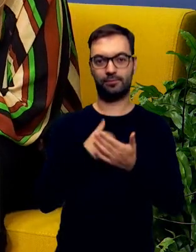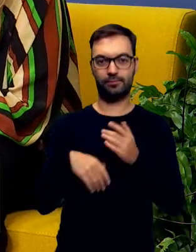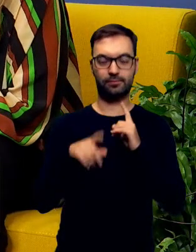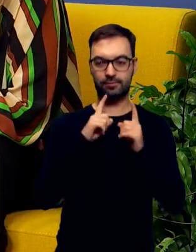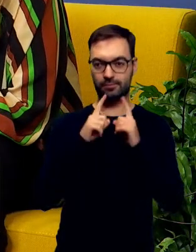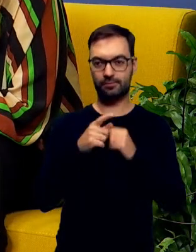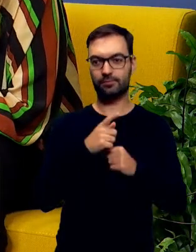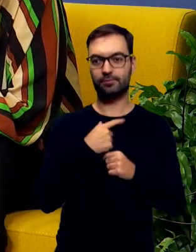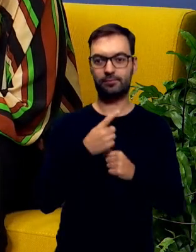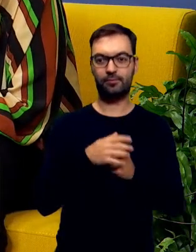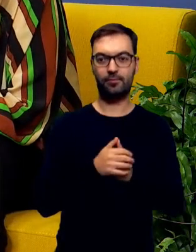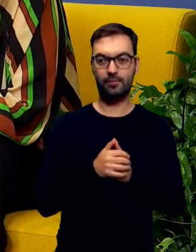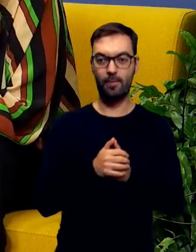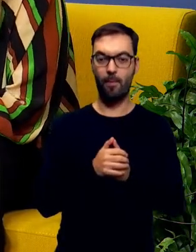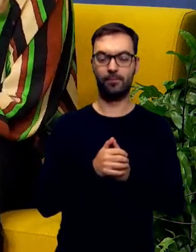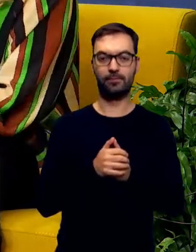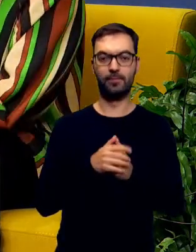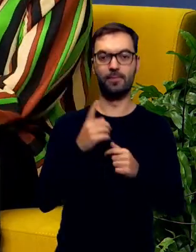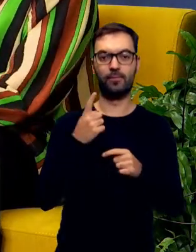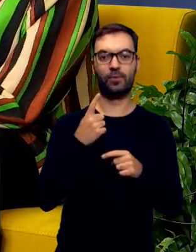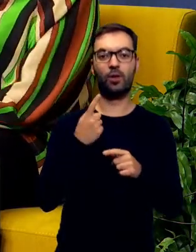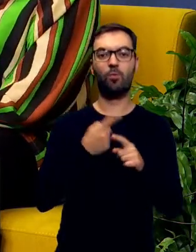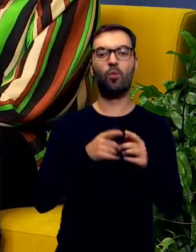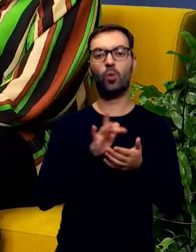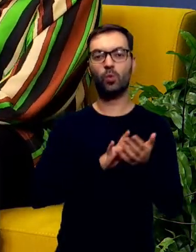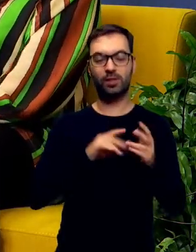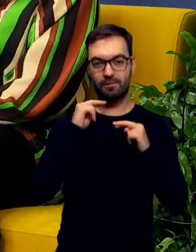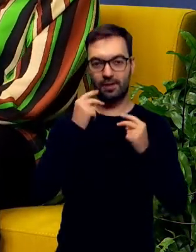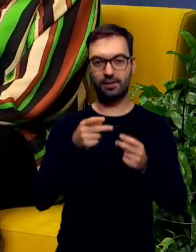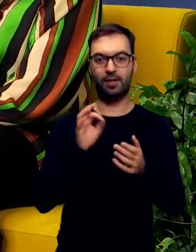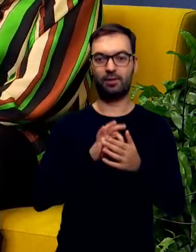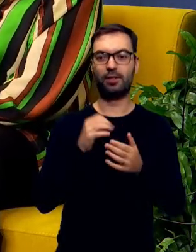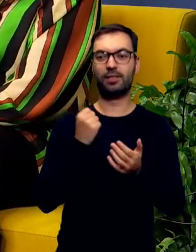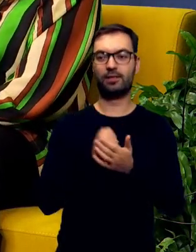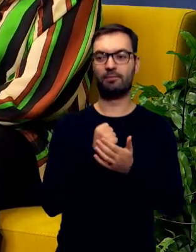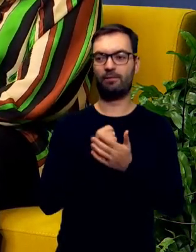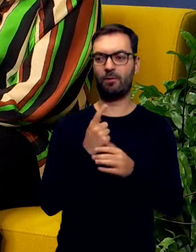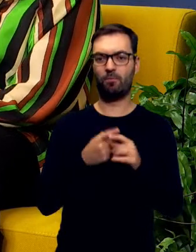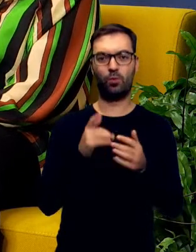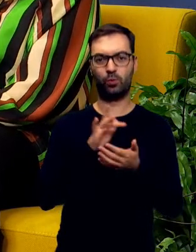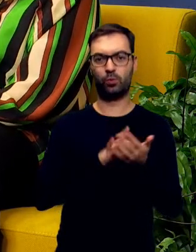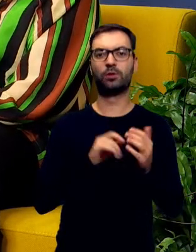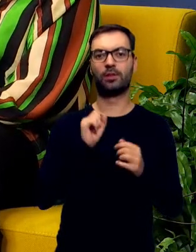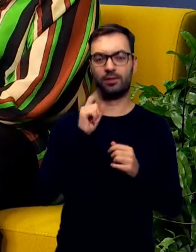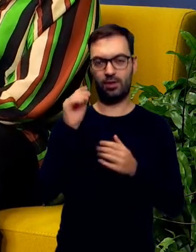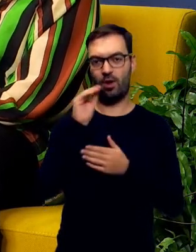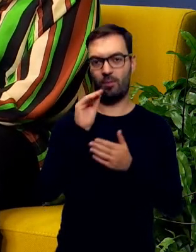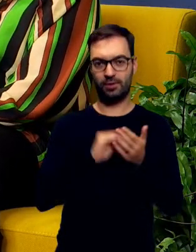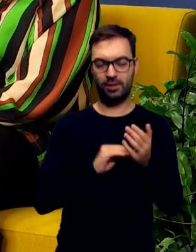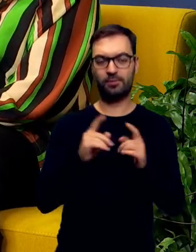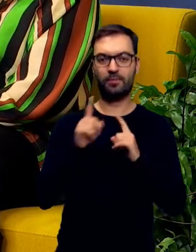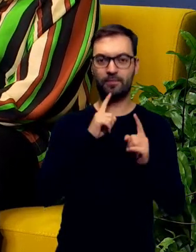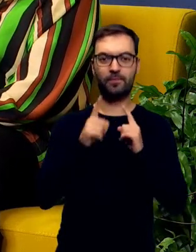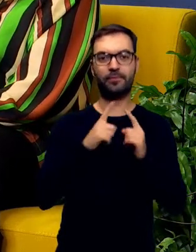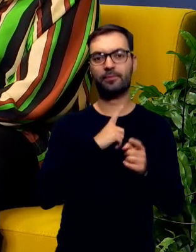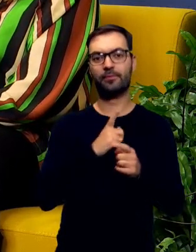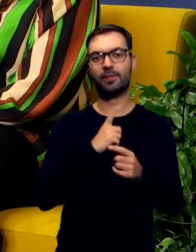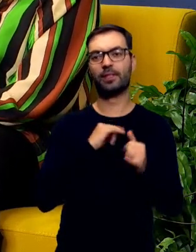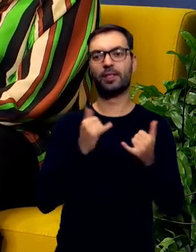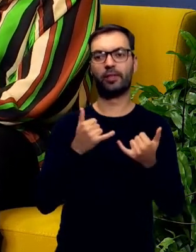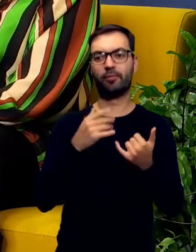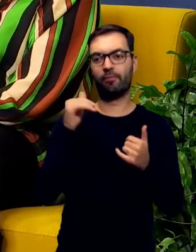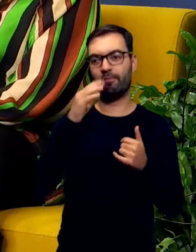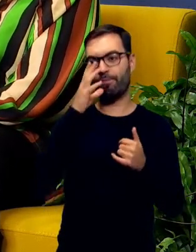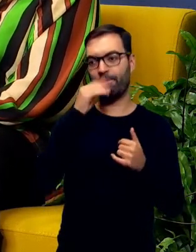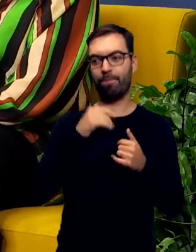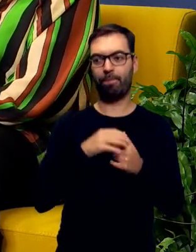to wracaliśmy z Półtuska, zresztą akurat sprawa Półtuska tutaj w tej książce jest poruszona i dyskutowaliśmy na temat tego, jakby